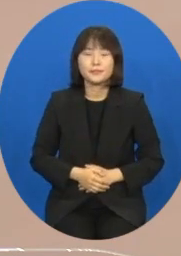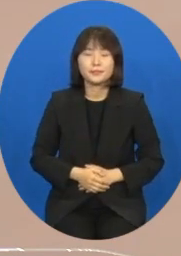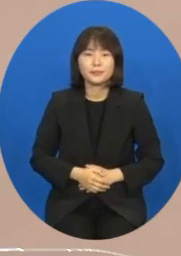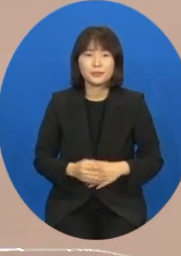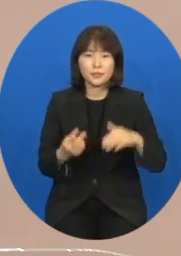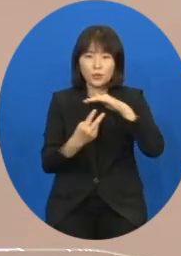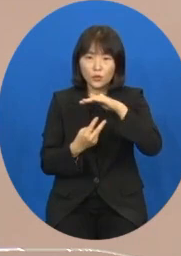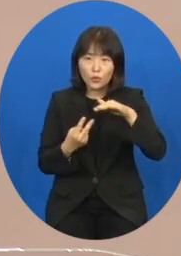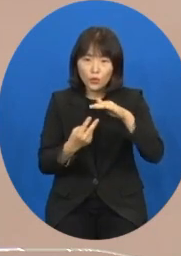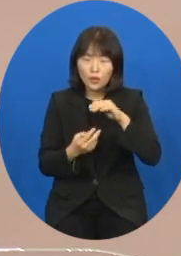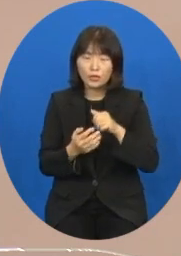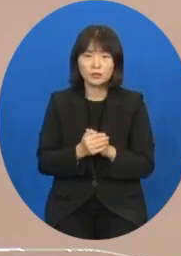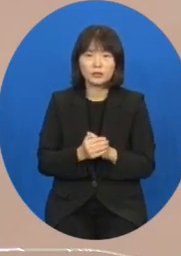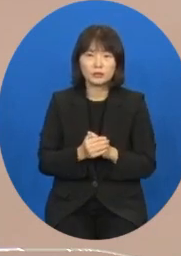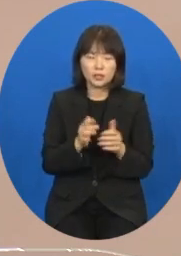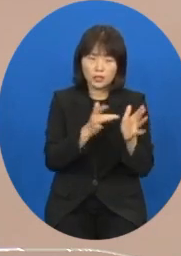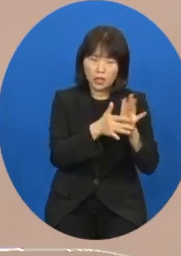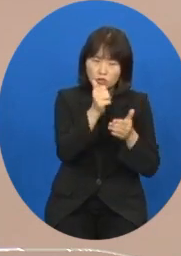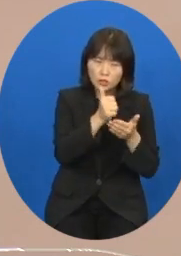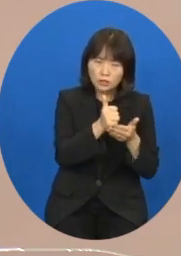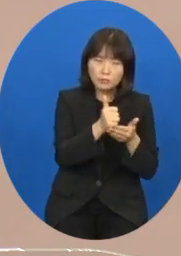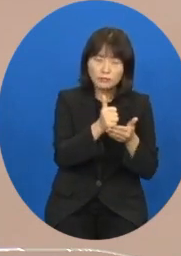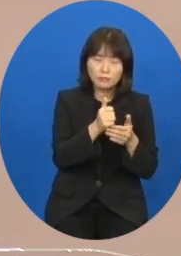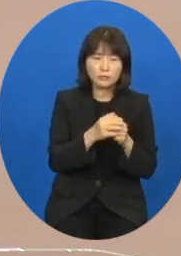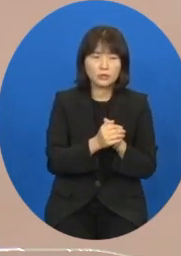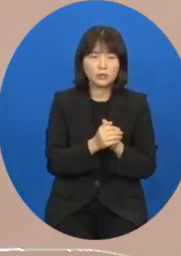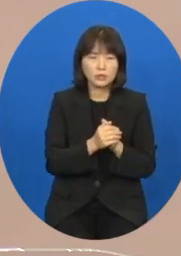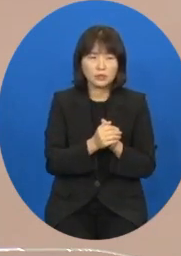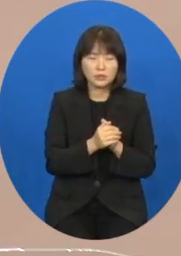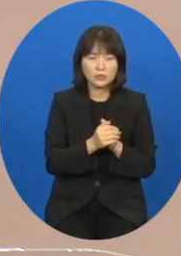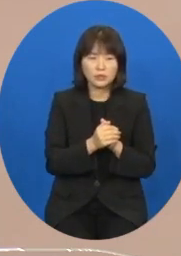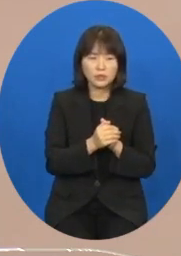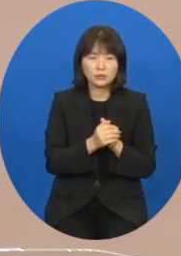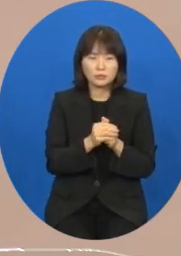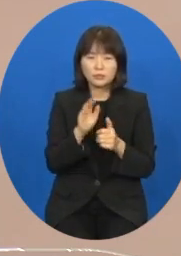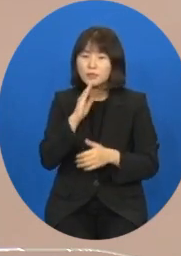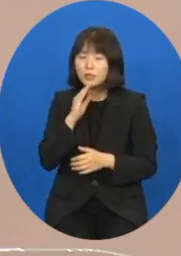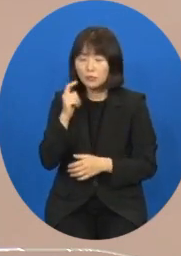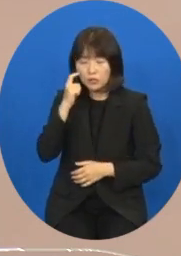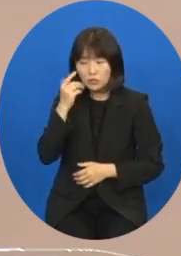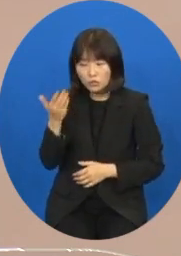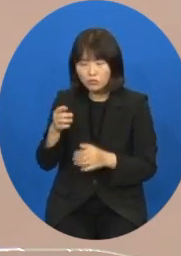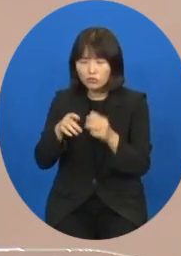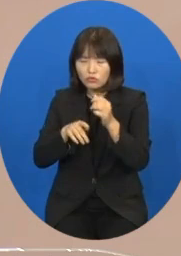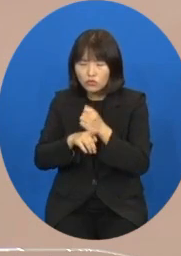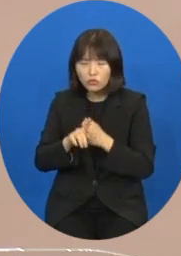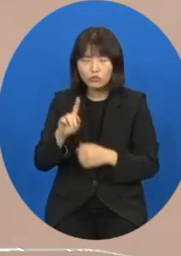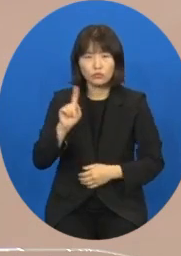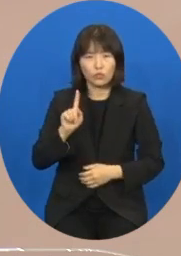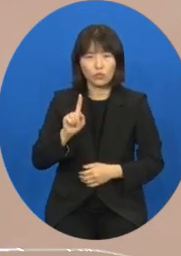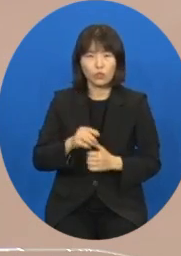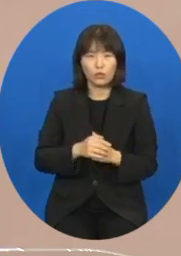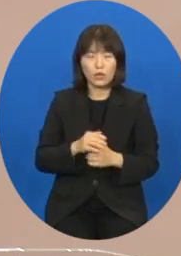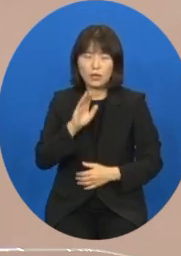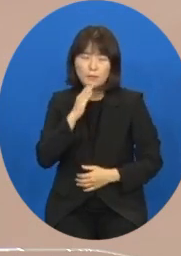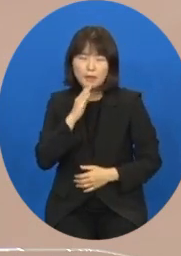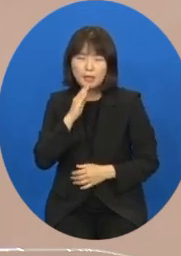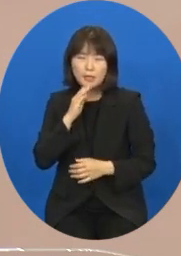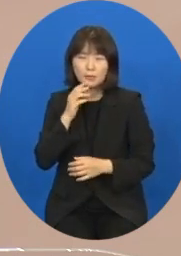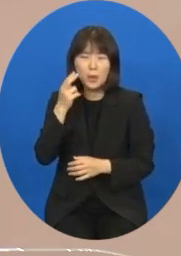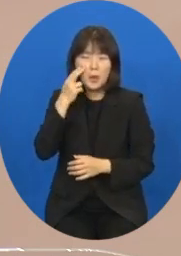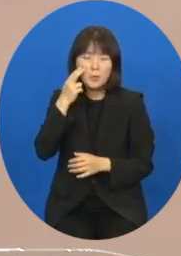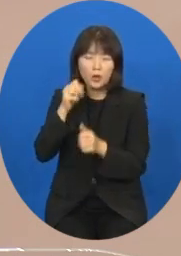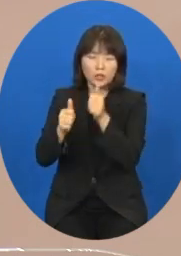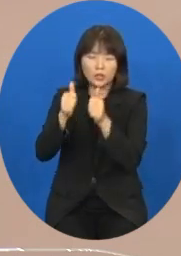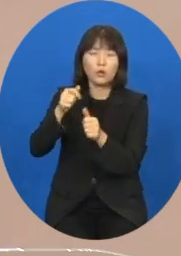요한이 예수님이 이런 질문을 빌립에게 한 이유를 말하기를 빌립을 시험하려고